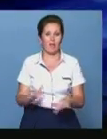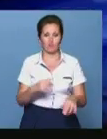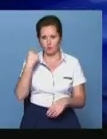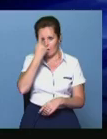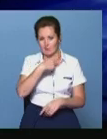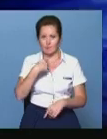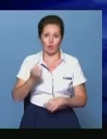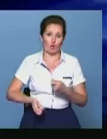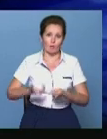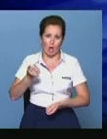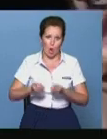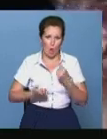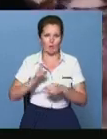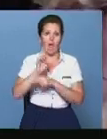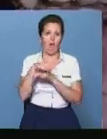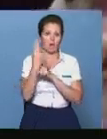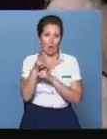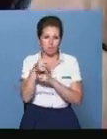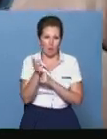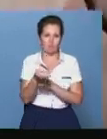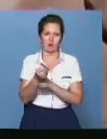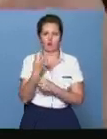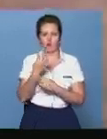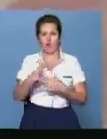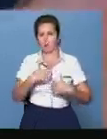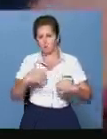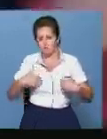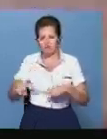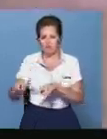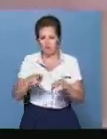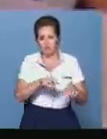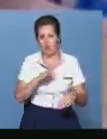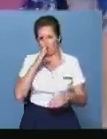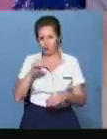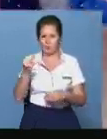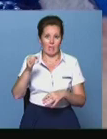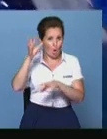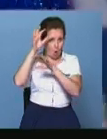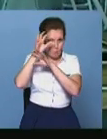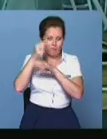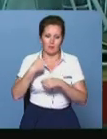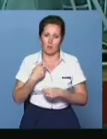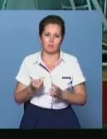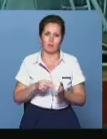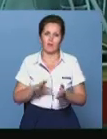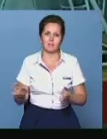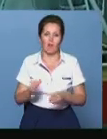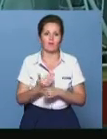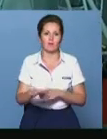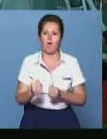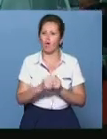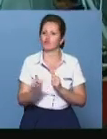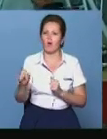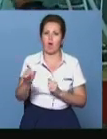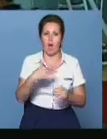жонглеры, эквилибристы, акробаты и четвероногие, хищники и рогатые. Я бы не стал выделять каждого артиста, потому что у нас